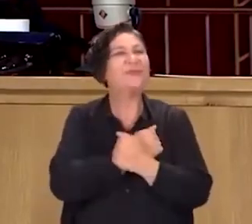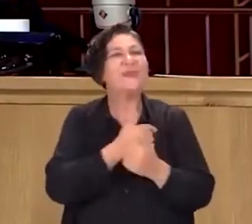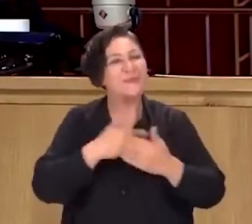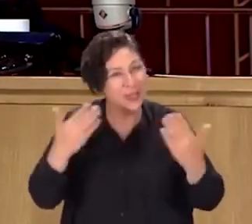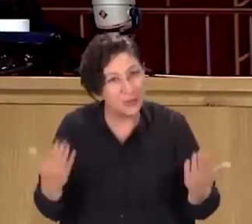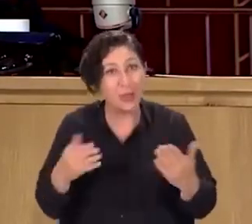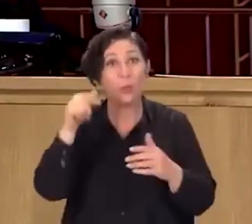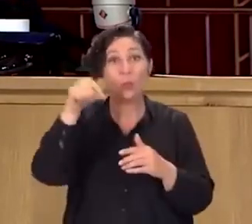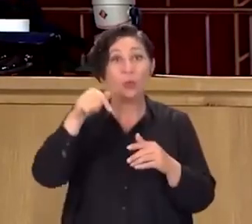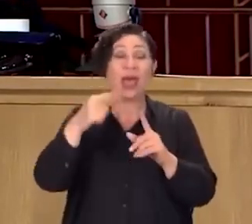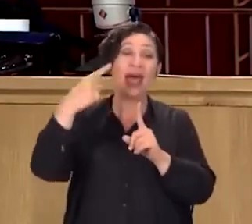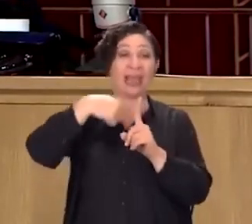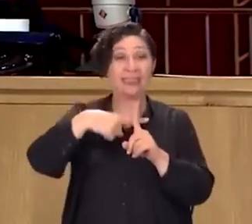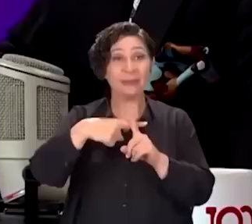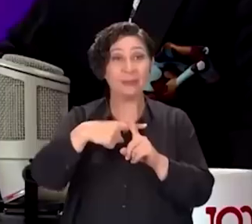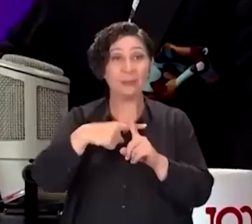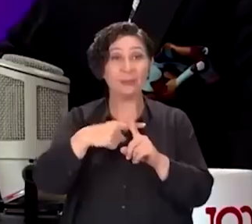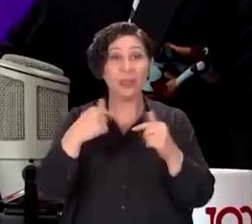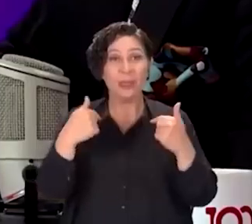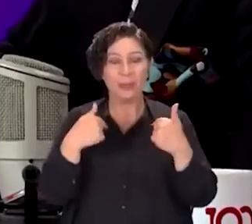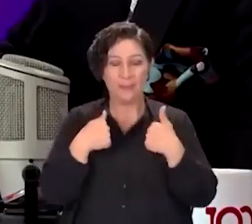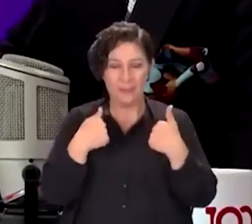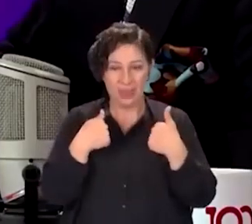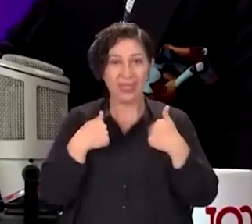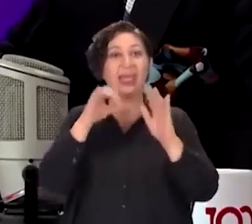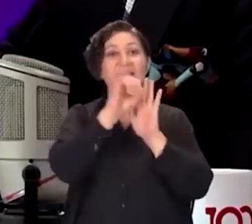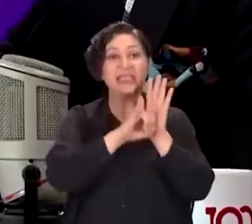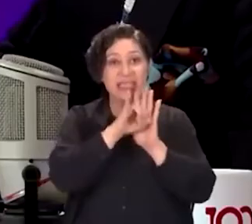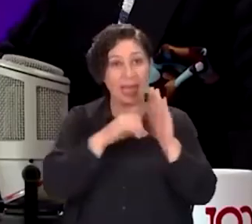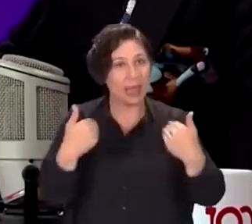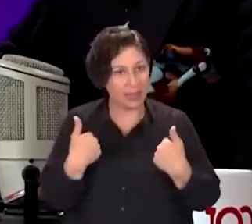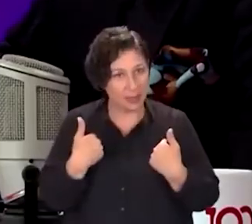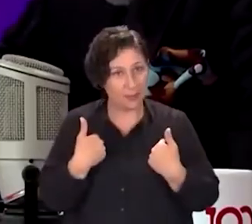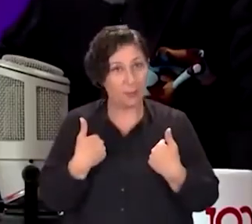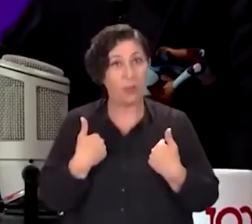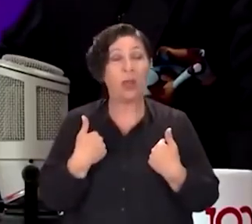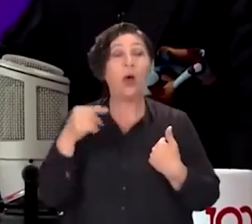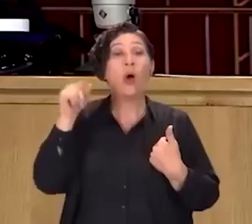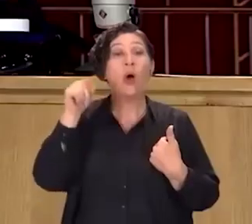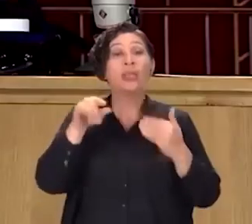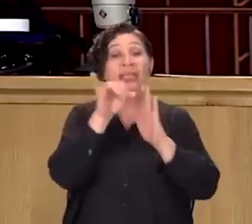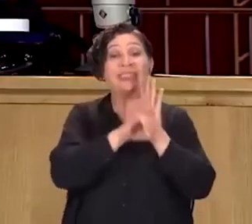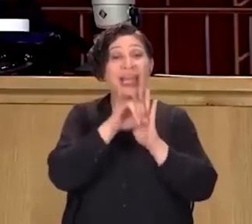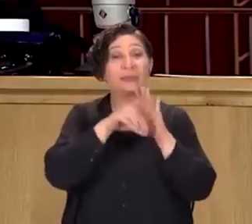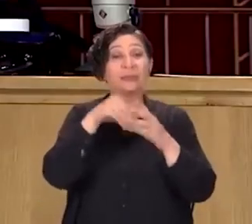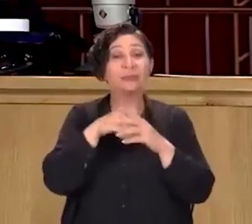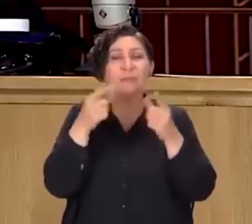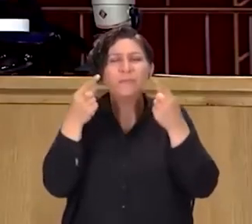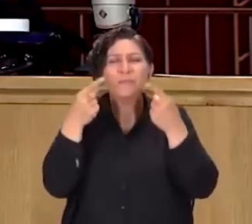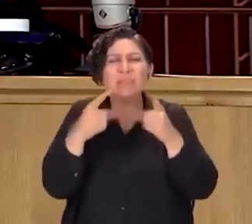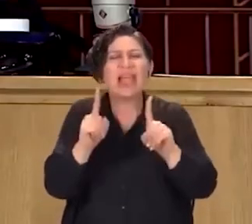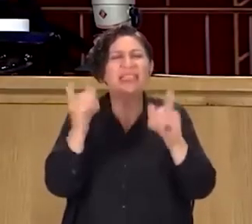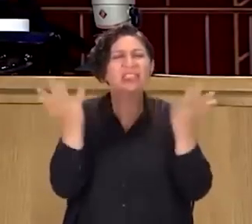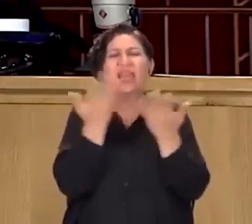Ve ayrıca buradan ben de Instagram'dayım. Hı-hı. Orada o kadar